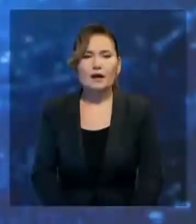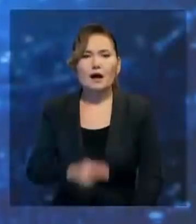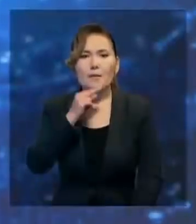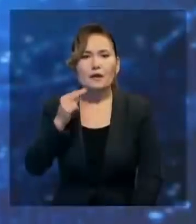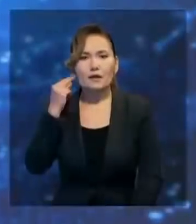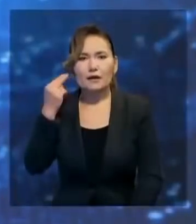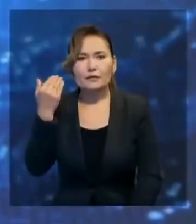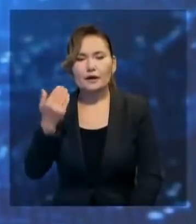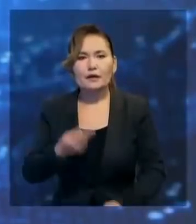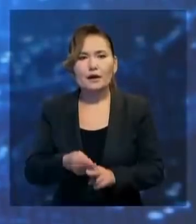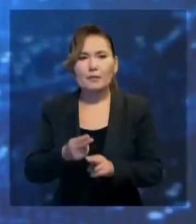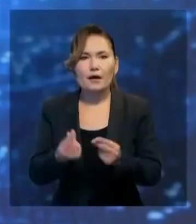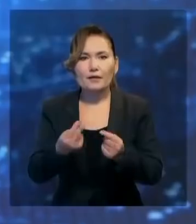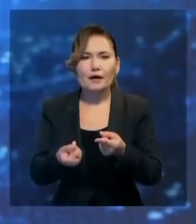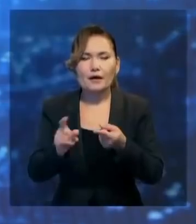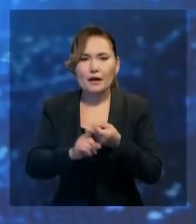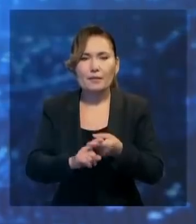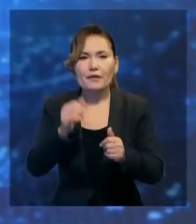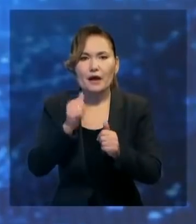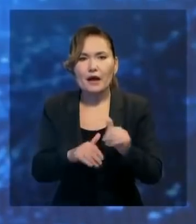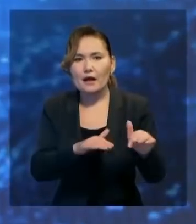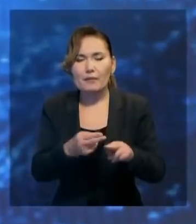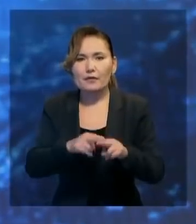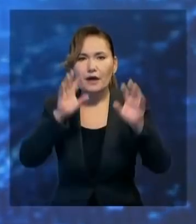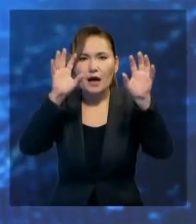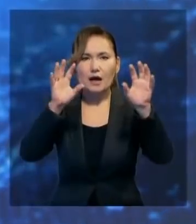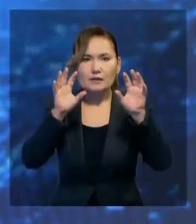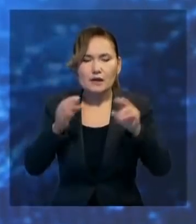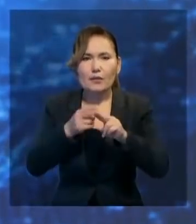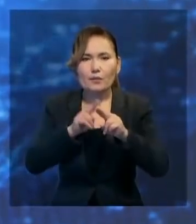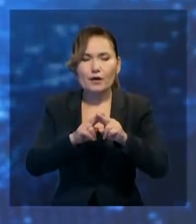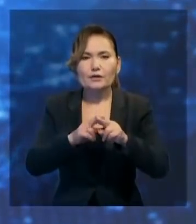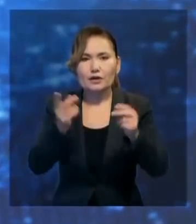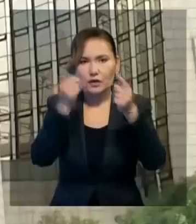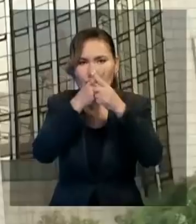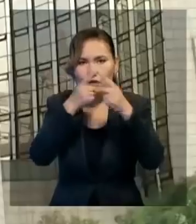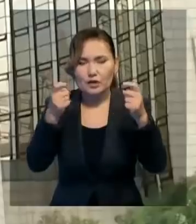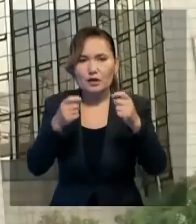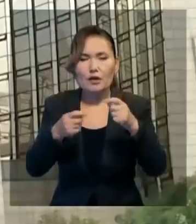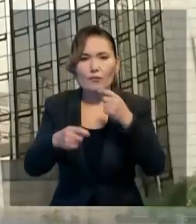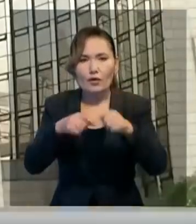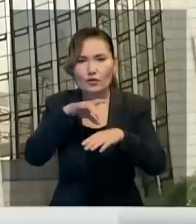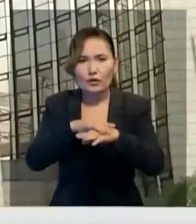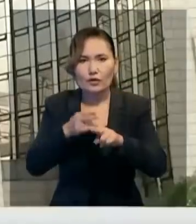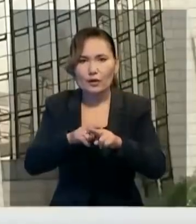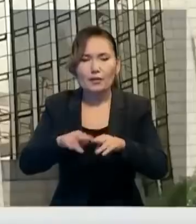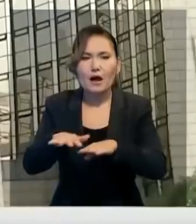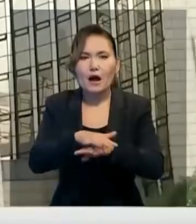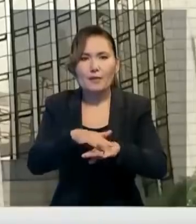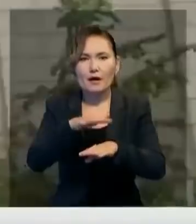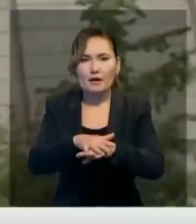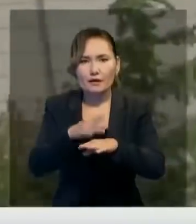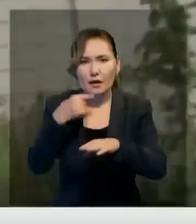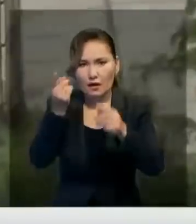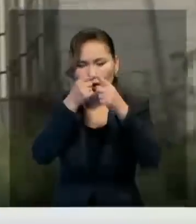Қытай криптовалютамен байланысты кез келген операцияны заңсыз деп жариялап, оған тыйым салды. Бұл туралы осы елдің халық банкі